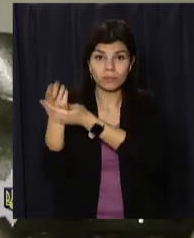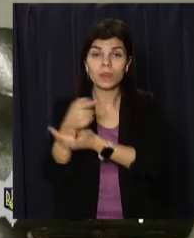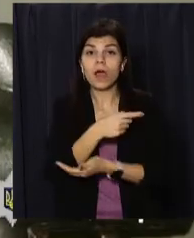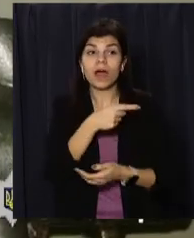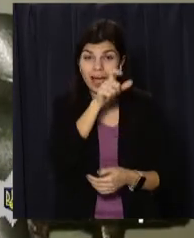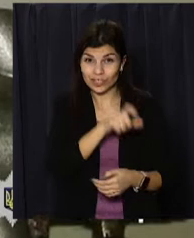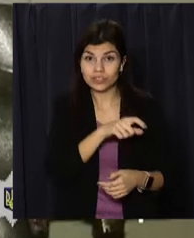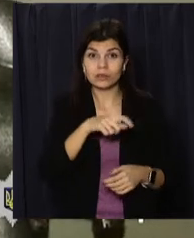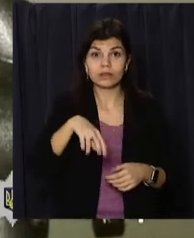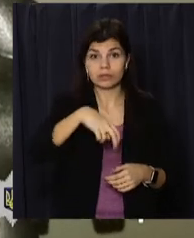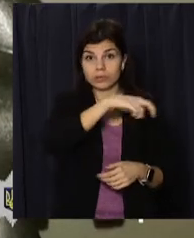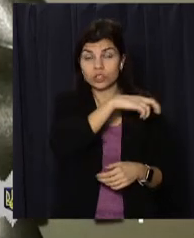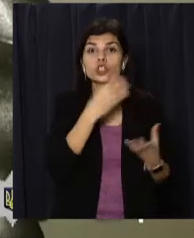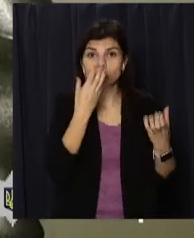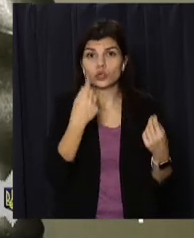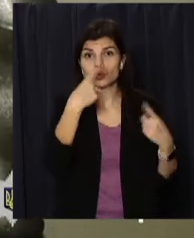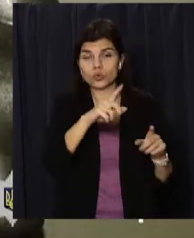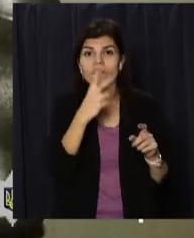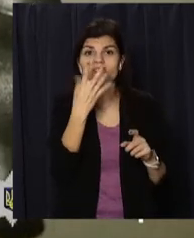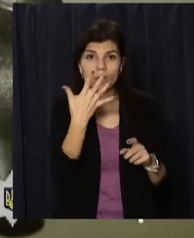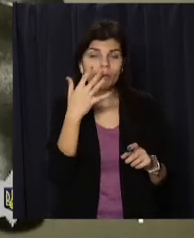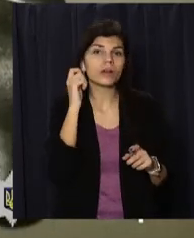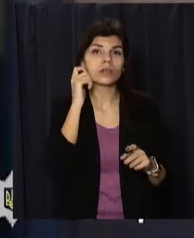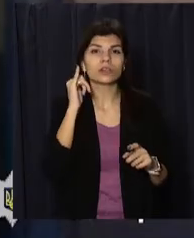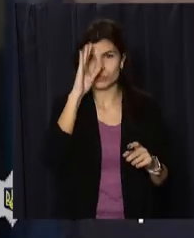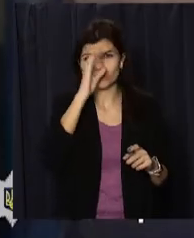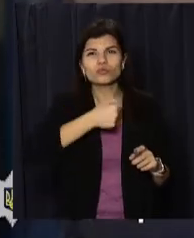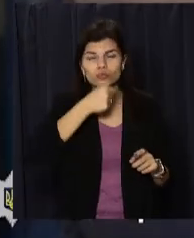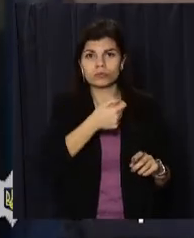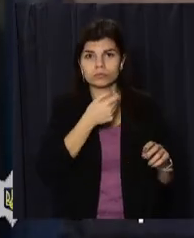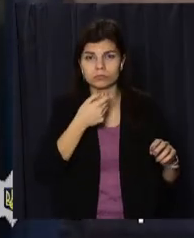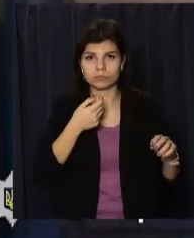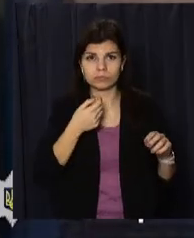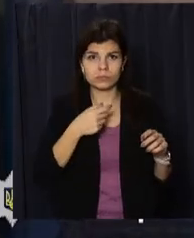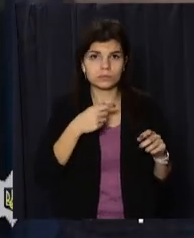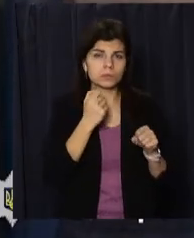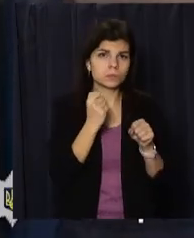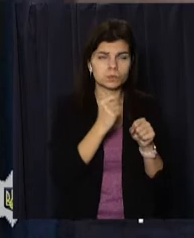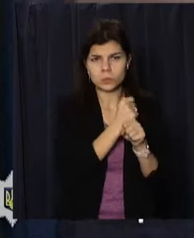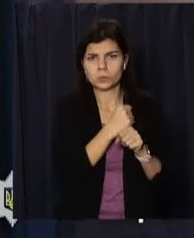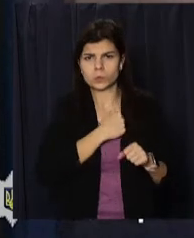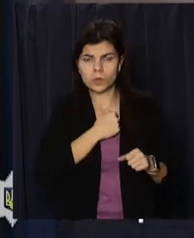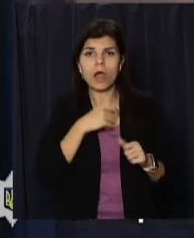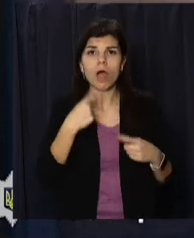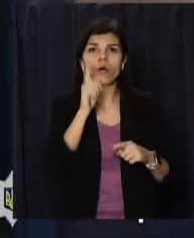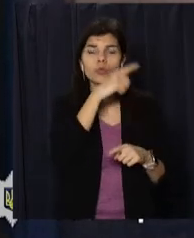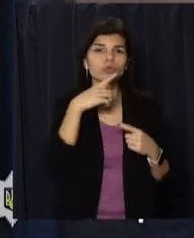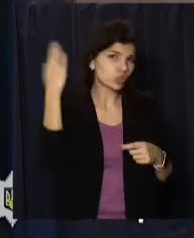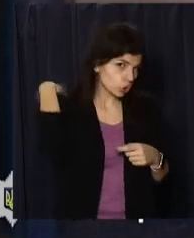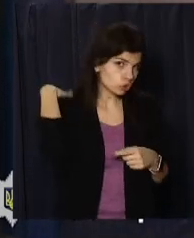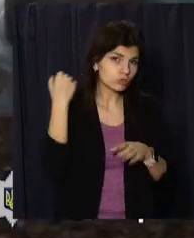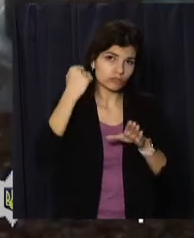– 25-річного та 61-річного чоловіків. А пізніше неподалік 4 рази вдарив ножем у спину ще